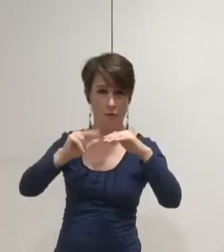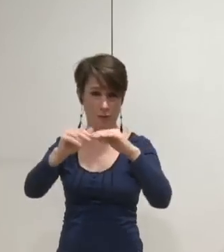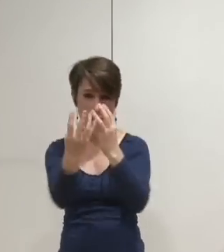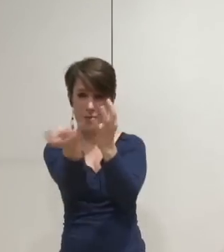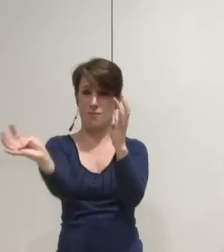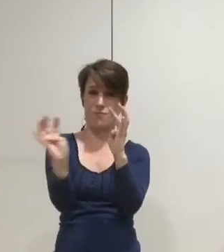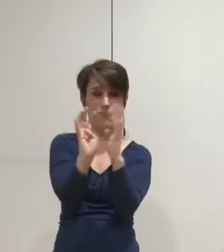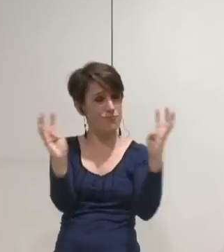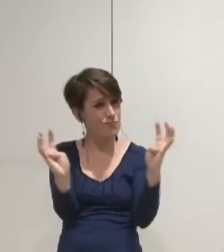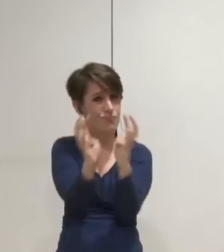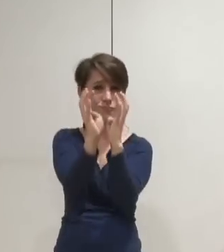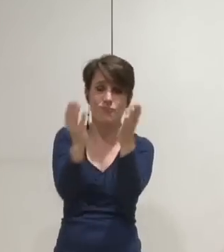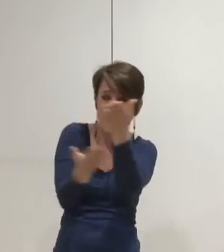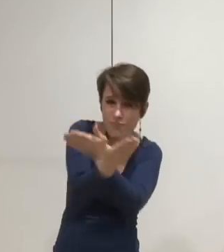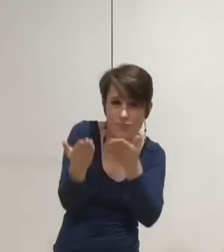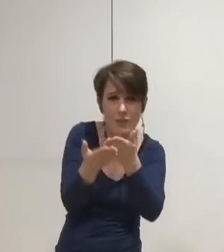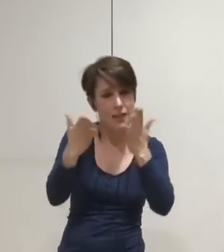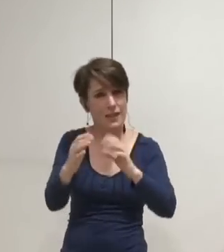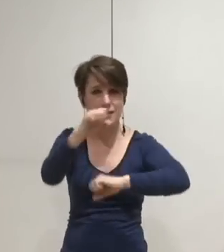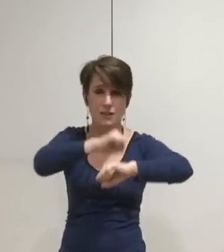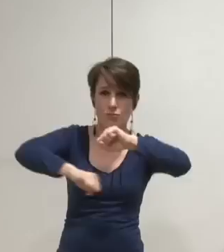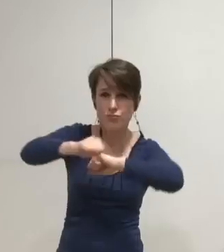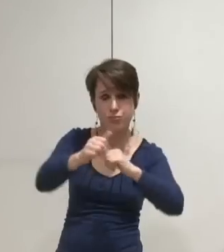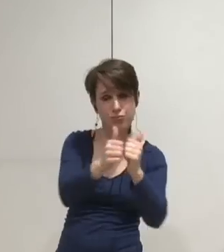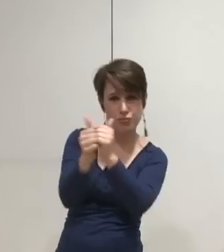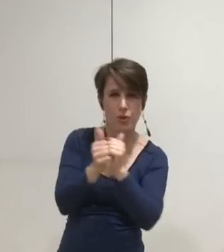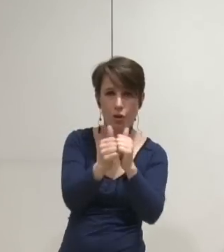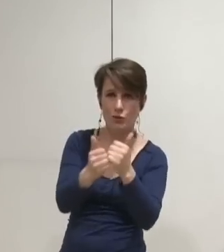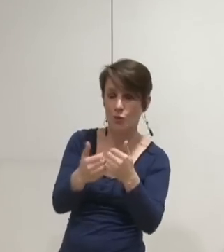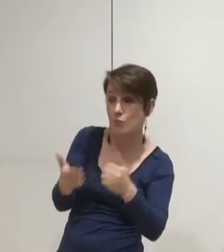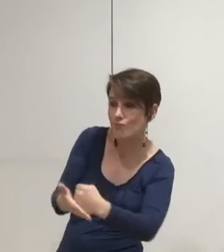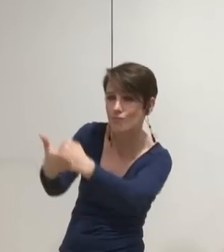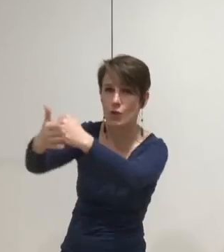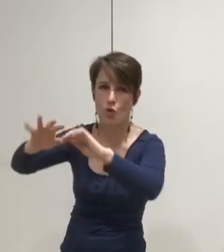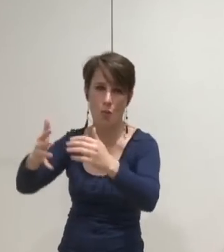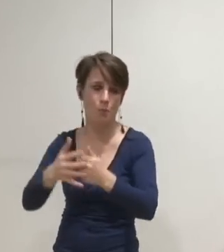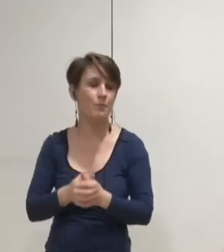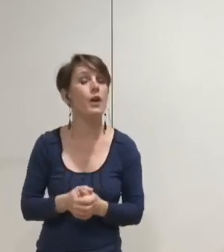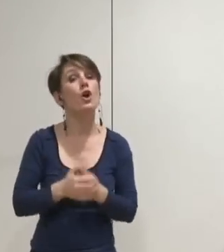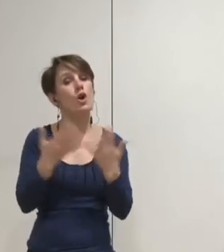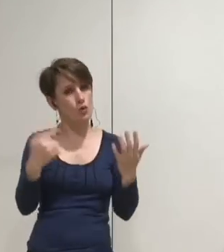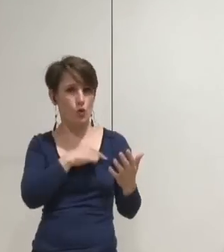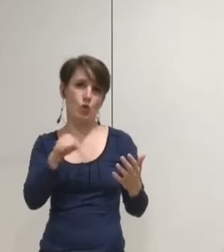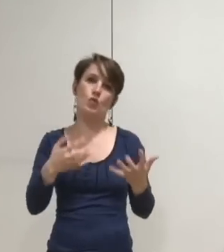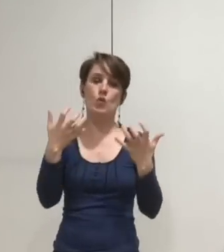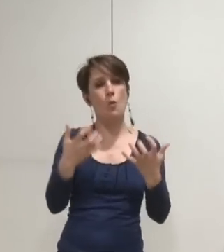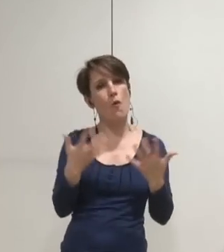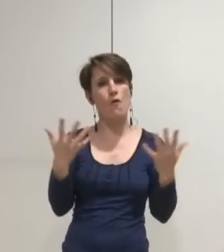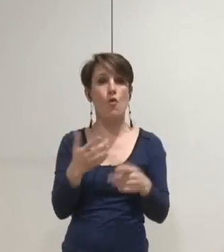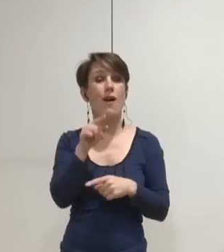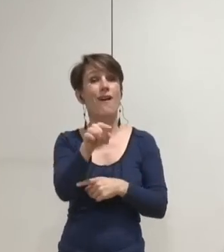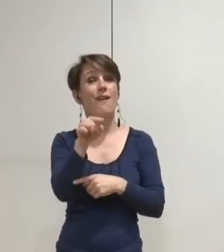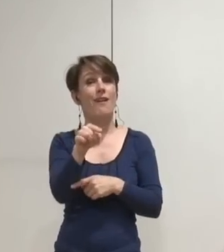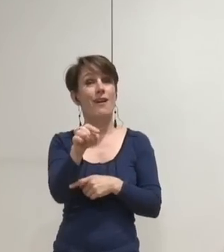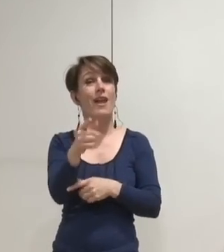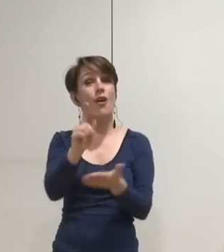avec une réponse concertée des collectivités au niveau international il est donc proposé de d'attribuer donc 5000 € à ce